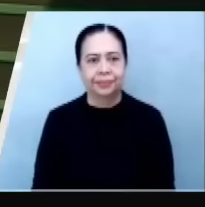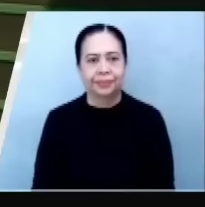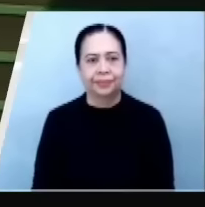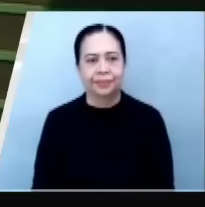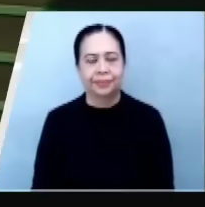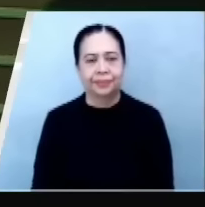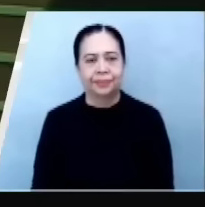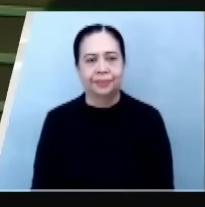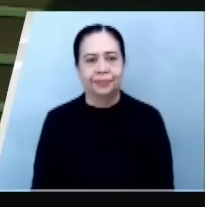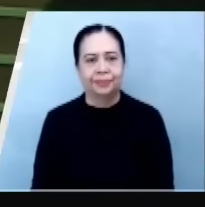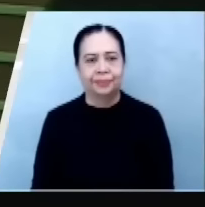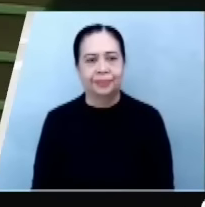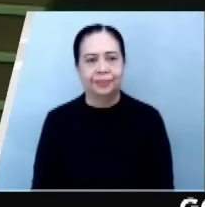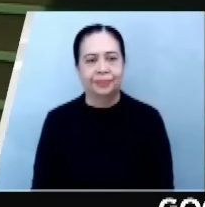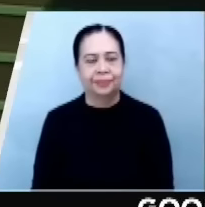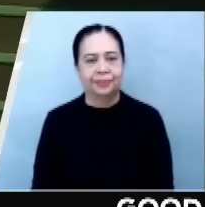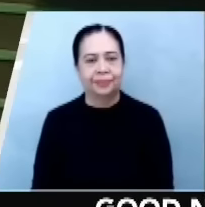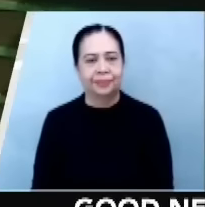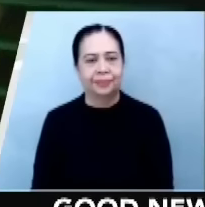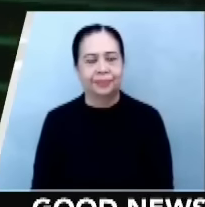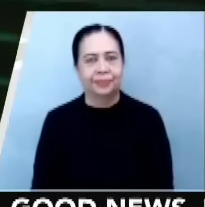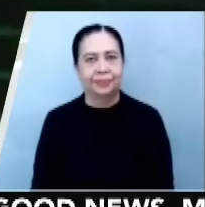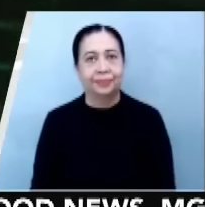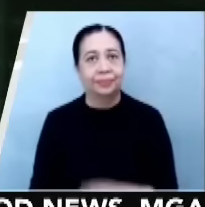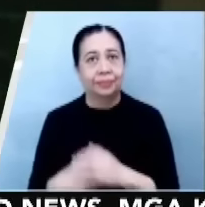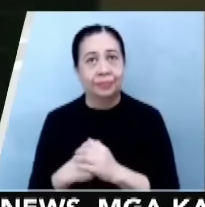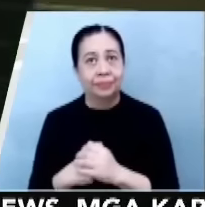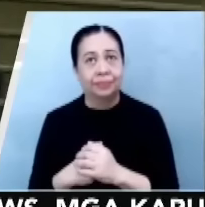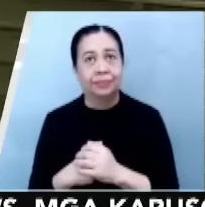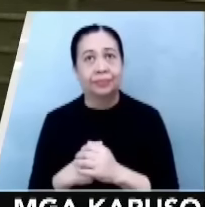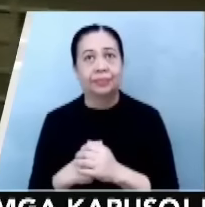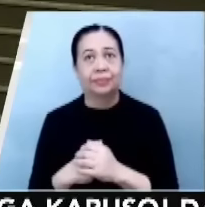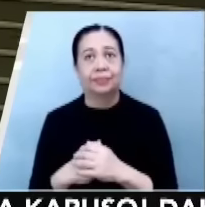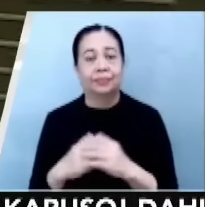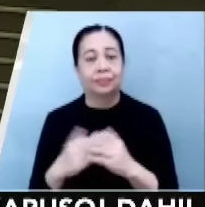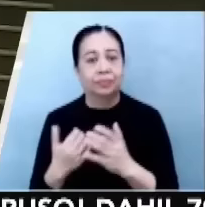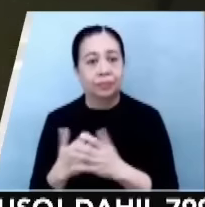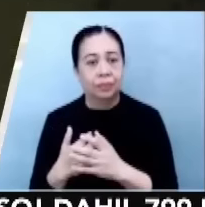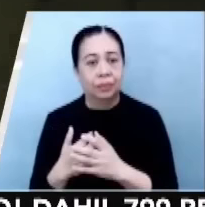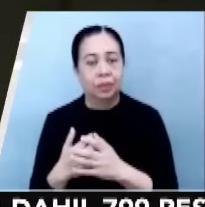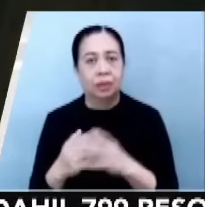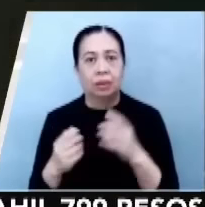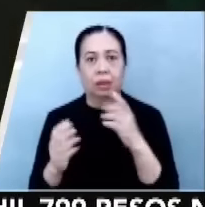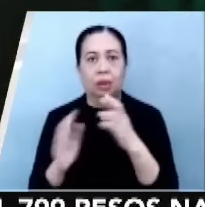For her spirited portrayal of public school teacher. Woo!